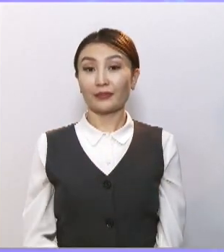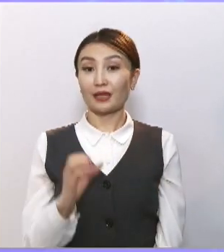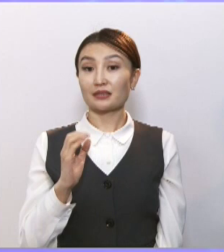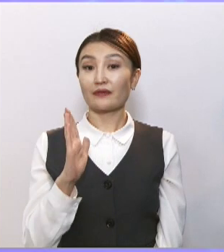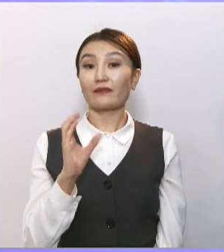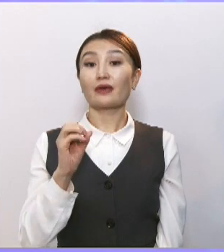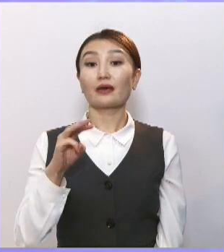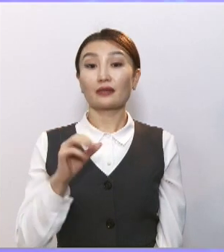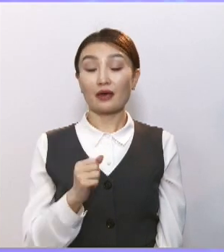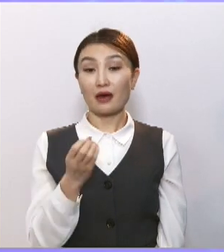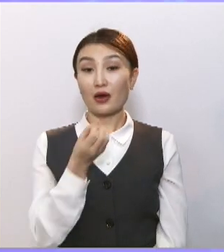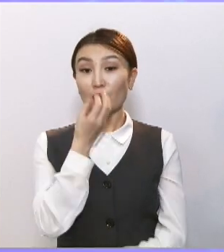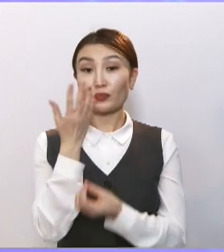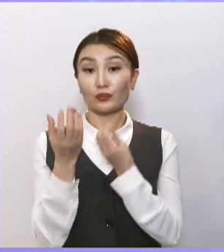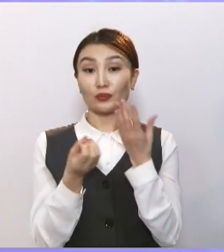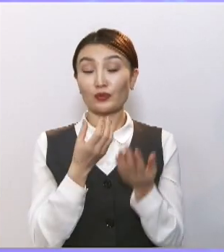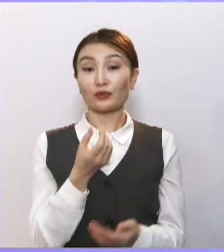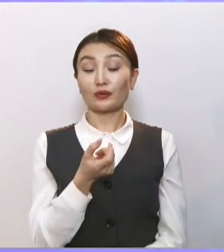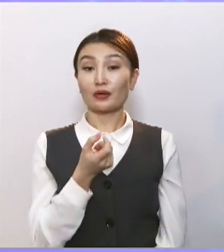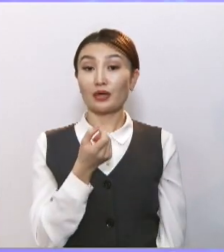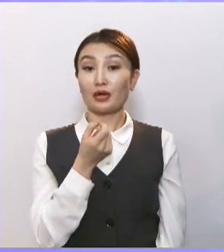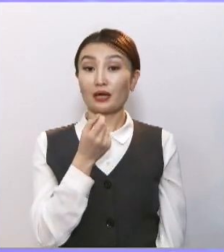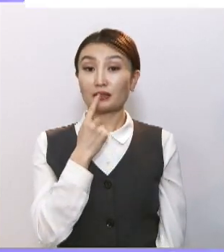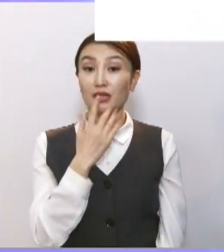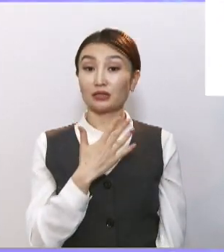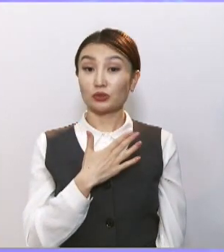Света гүлдөрдү жакшы көрөт.